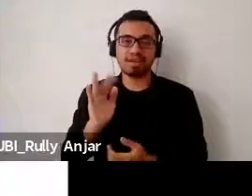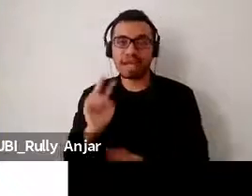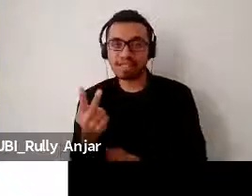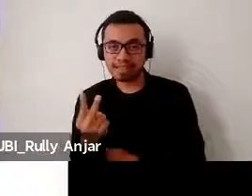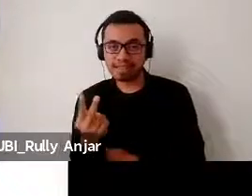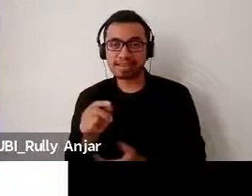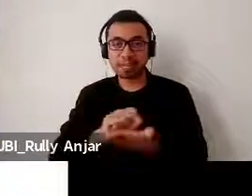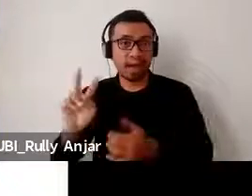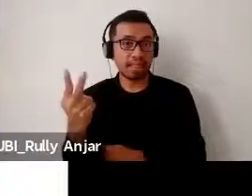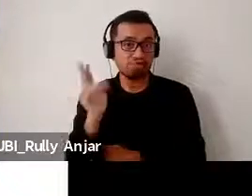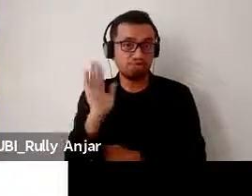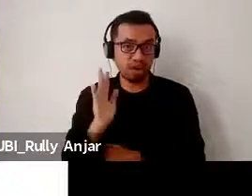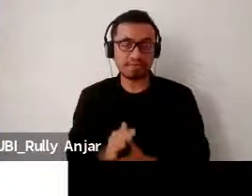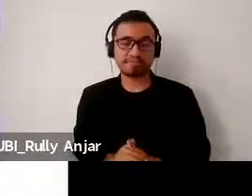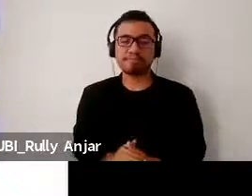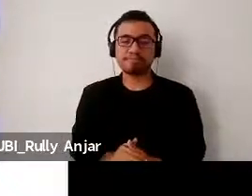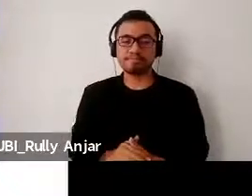gitu.